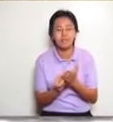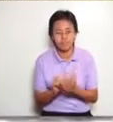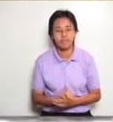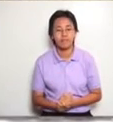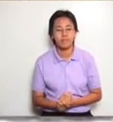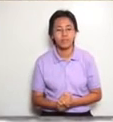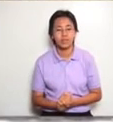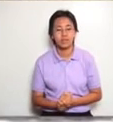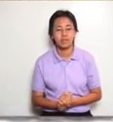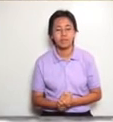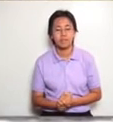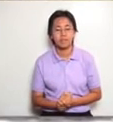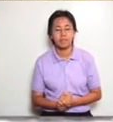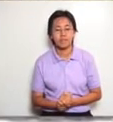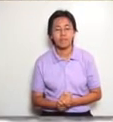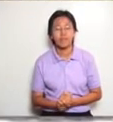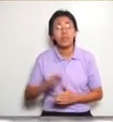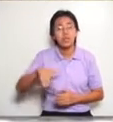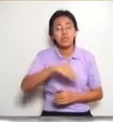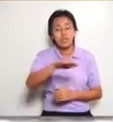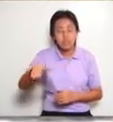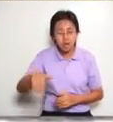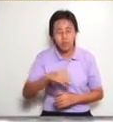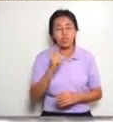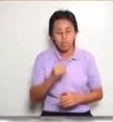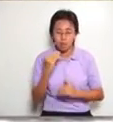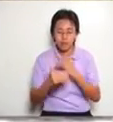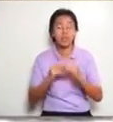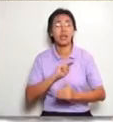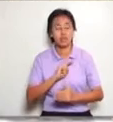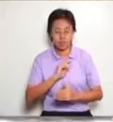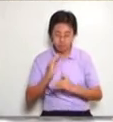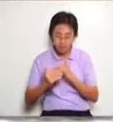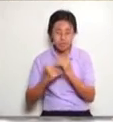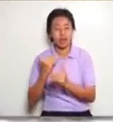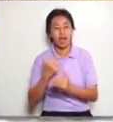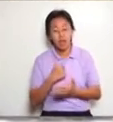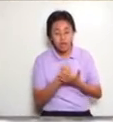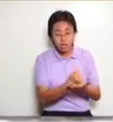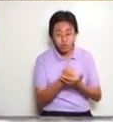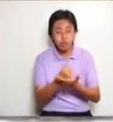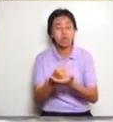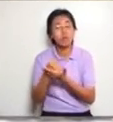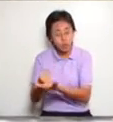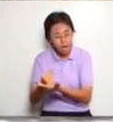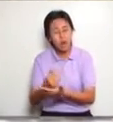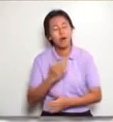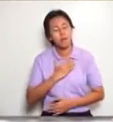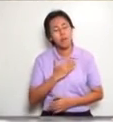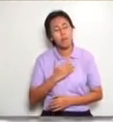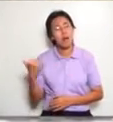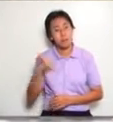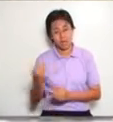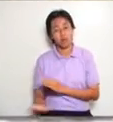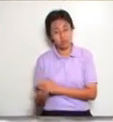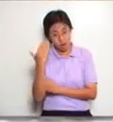ุอื่น แน่นอนนะ ล ทุกคนตองม Bengพฒนาตัเอง เพรฉั้นคนที่กำลงให้คนอื่น วิ eigenen ผมก็ตองนั่งผมถึง